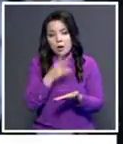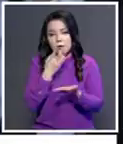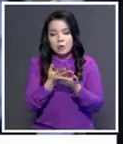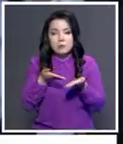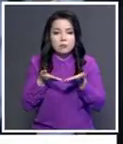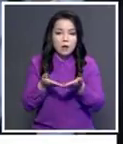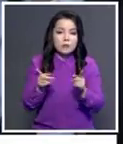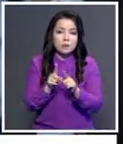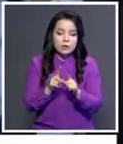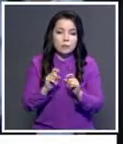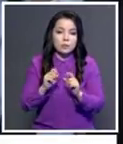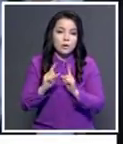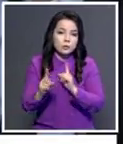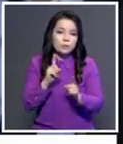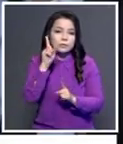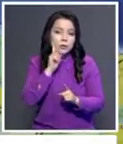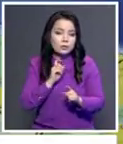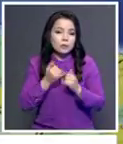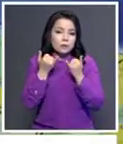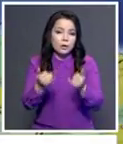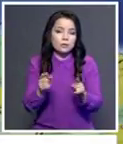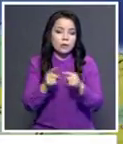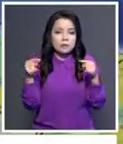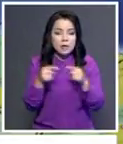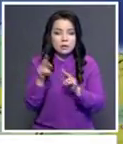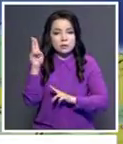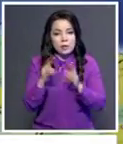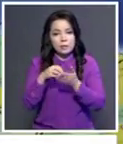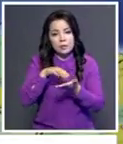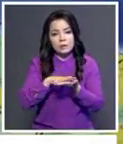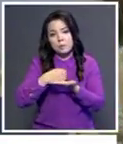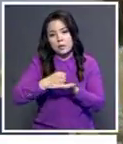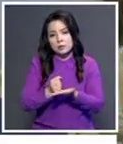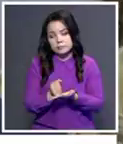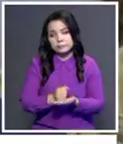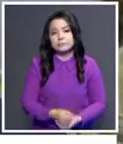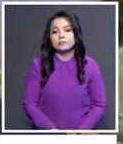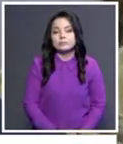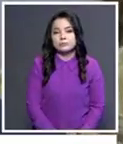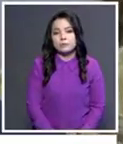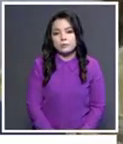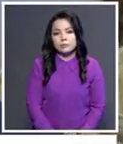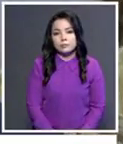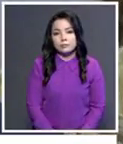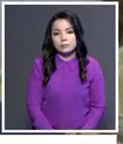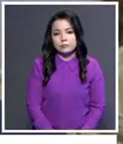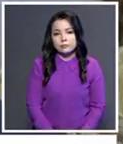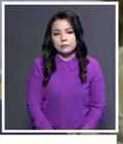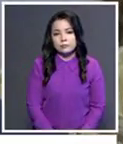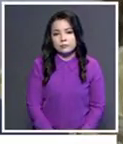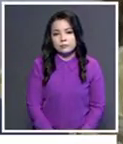кеме қатынасы және теңізде жүзу қауіпсіздігі туралы нақты ереже бекіді. Целях сокращения административных